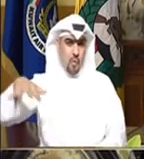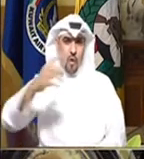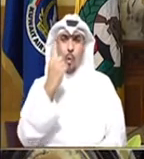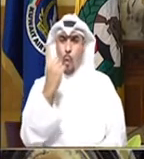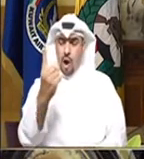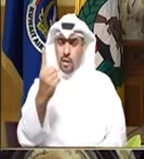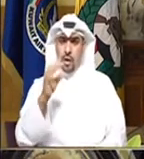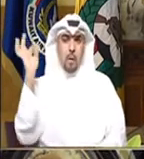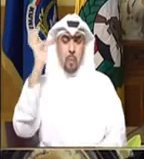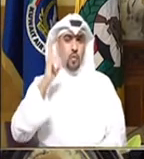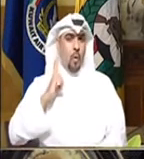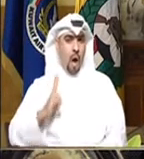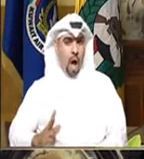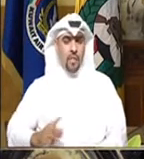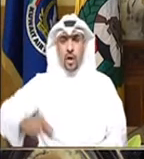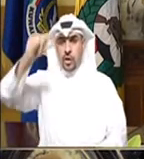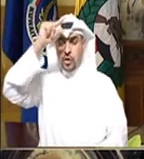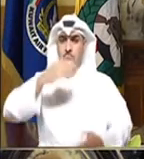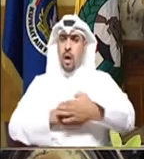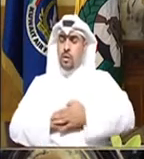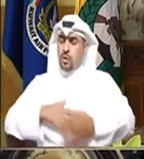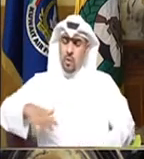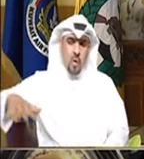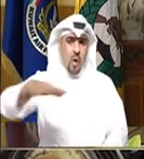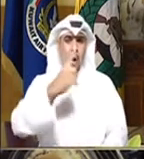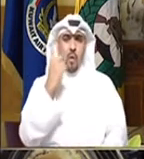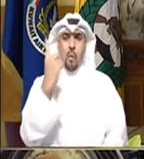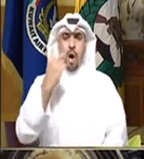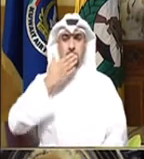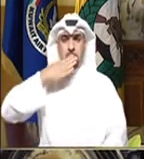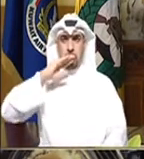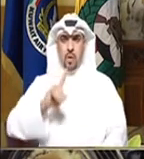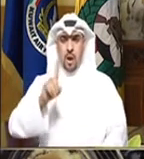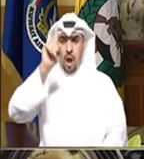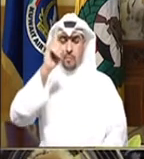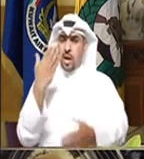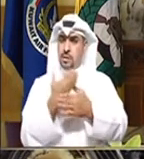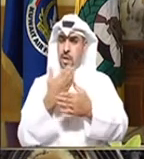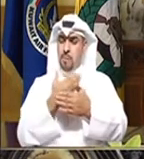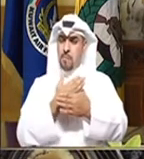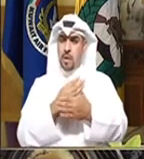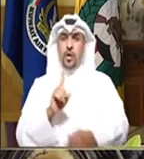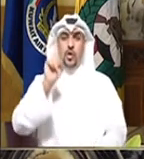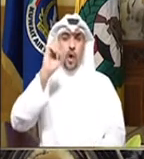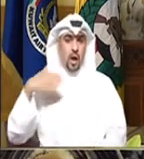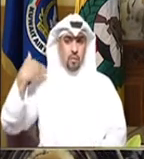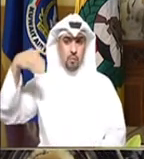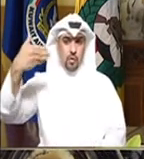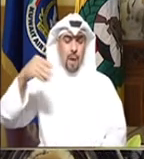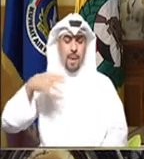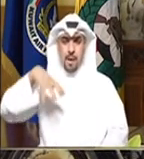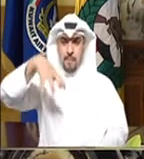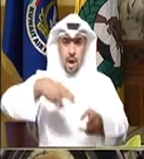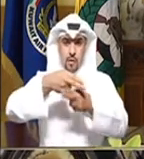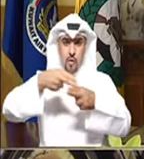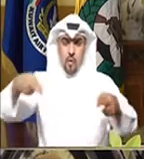والقبلية والنزاعات وتهديد وحدتنا الوطنية التي هي السياج الحامي